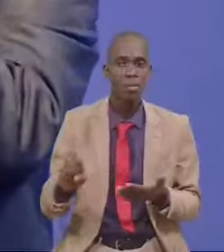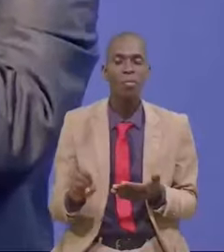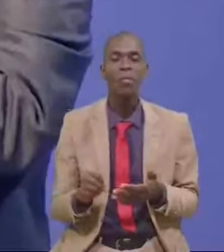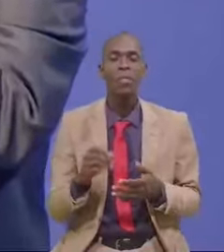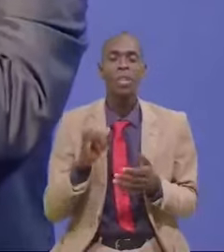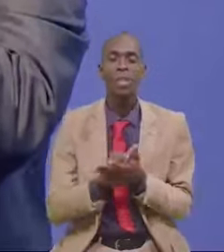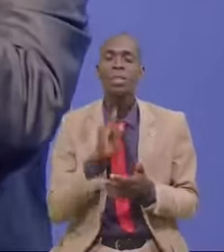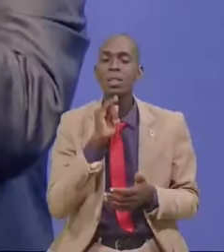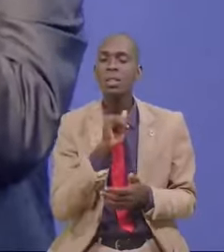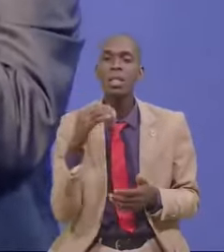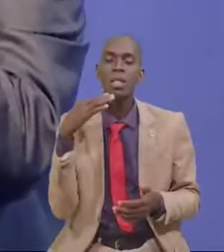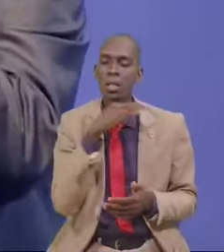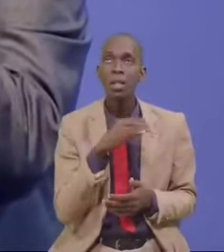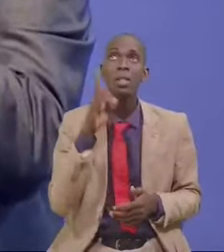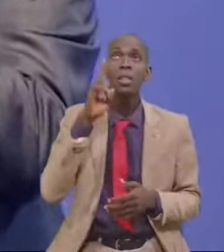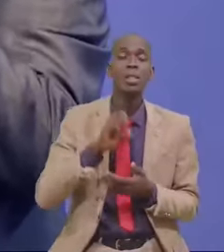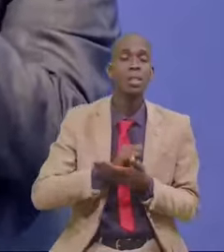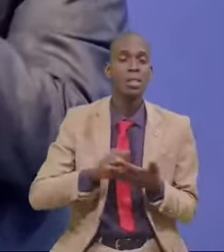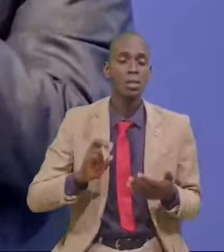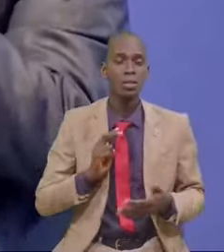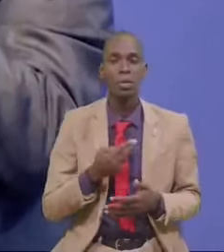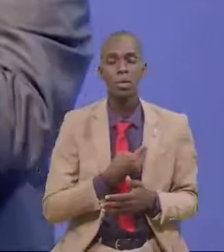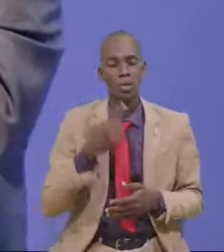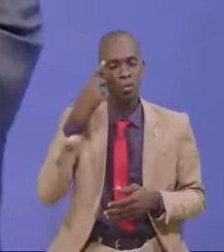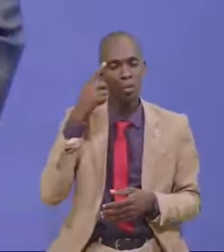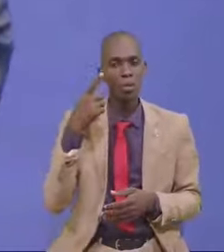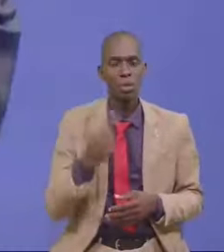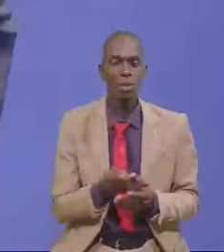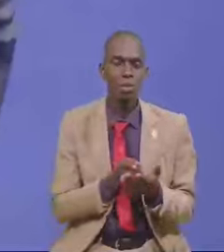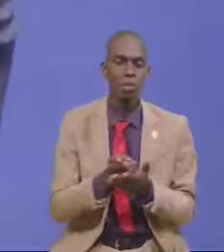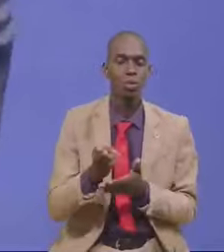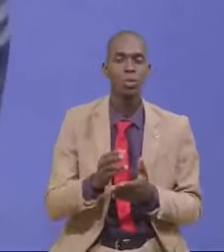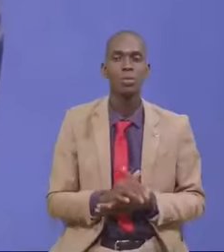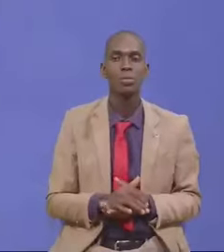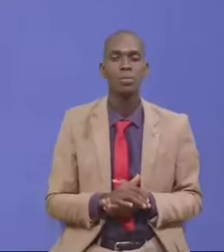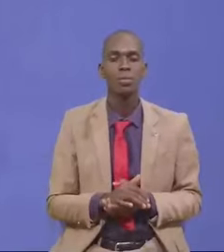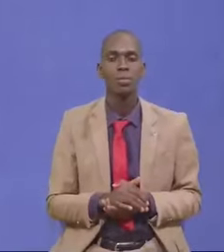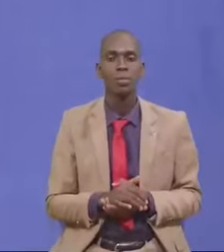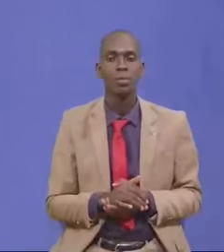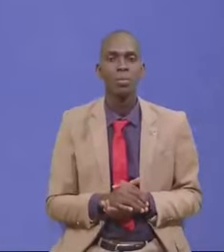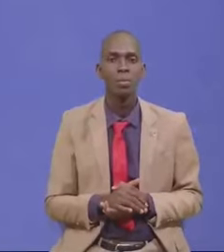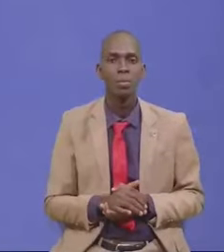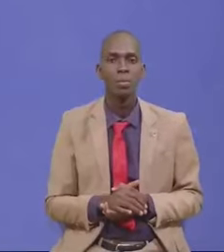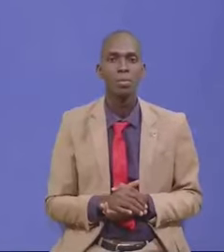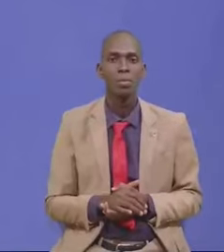Le mensonge que ah, tout le monde ne peut pas être sanctifié, tout le monde ne peut pas l'obtenir. Non, il ne nous sanctifie pas la